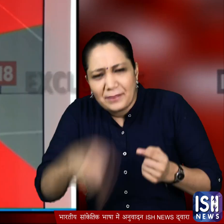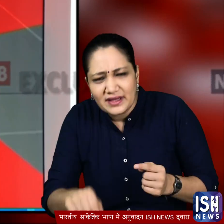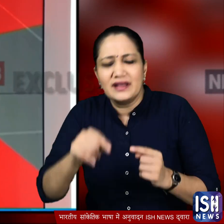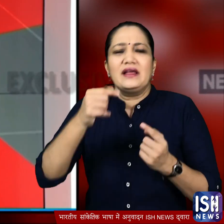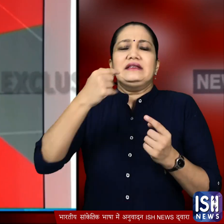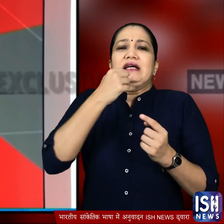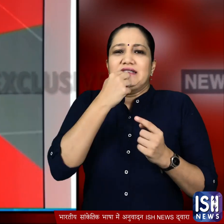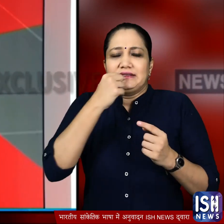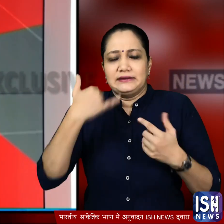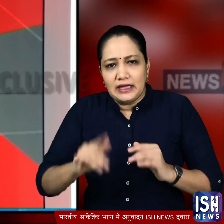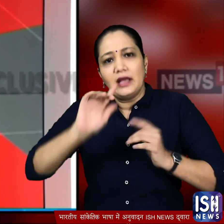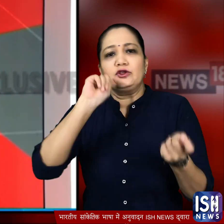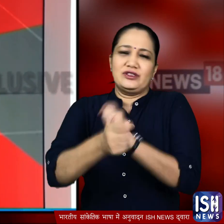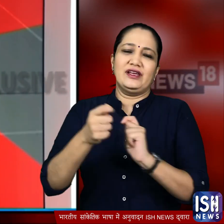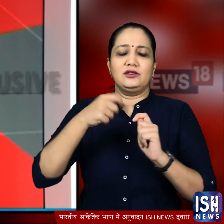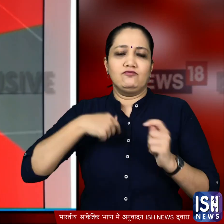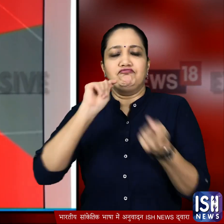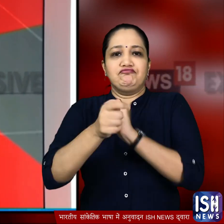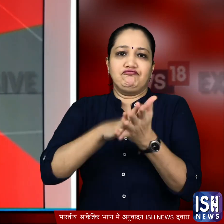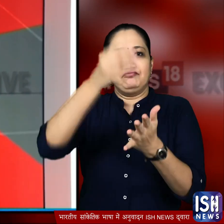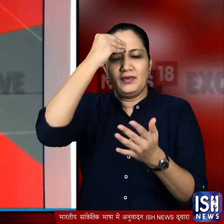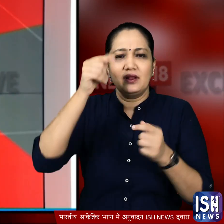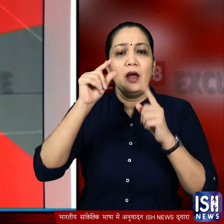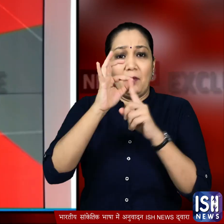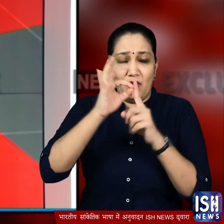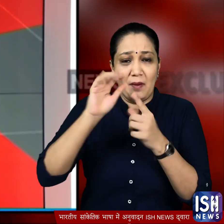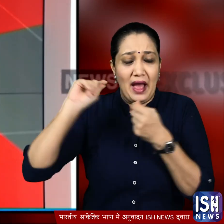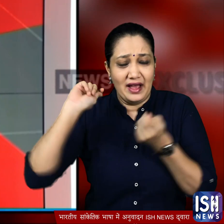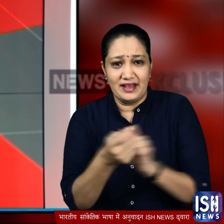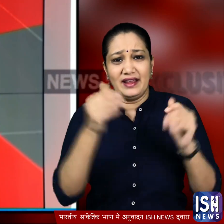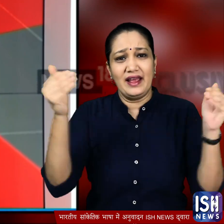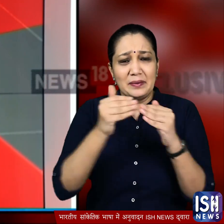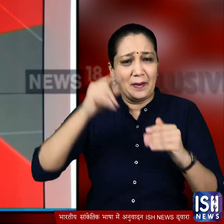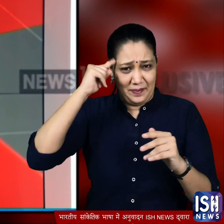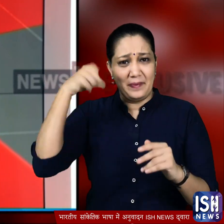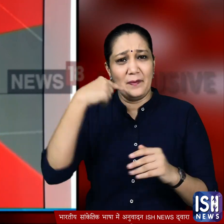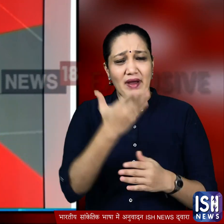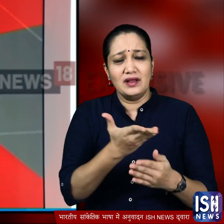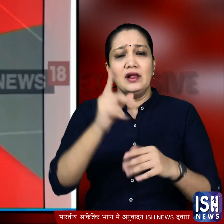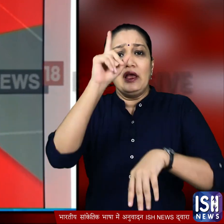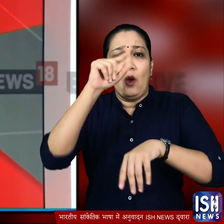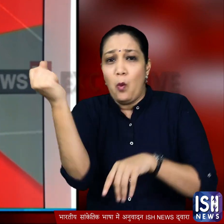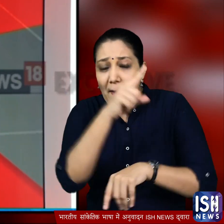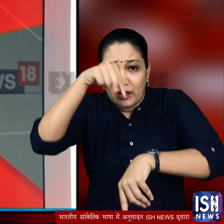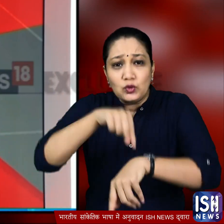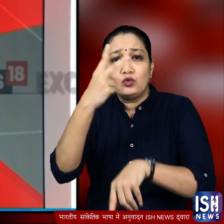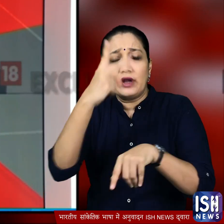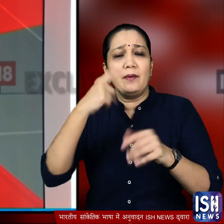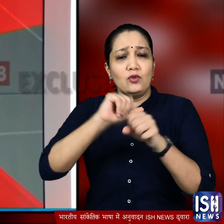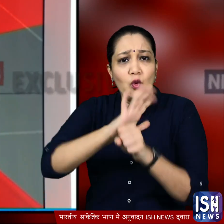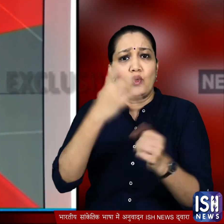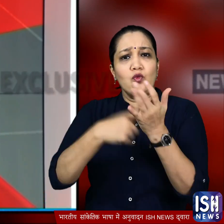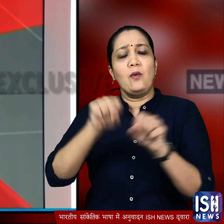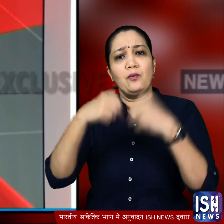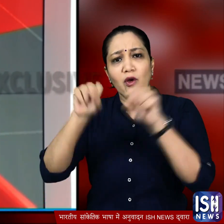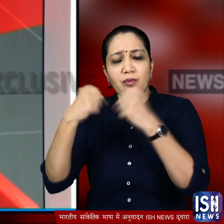गलती का एहसास होने पर सुधर जाता है, लेकिन पुलवामा में क्रिकेट मैच कराने के पागलपन में एक महीने में दूसरी बार महामारी के सारे नियम